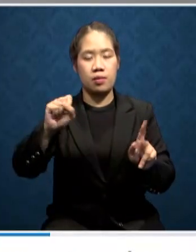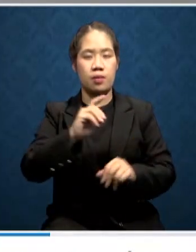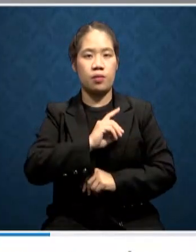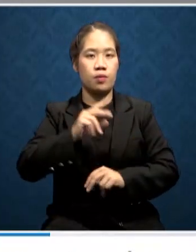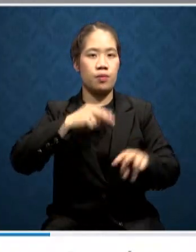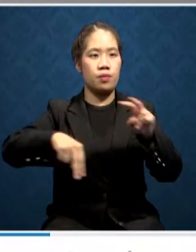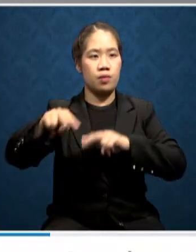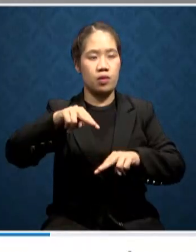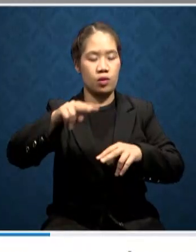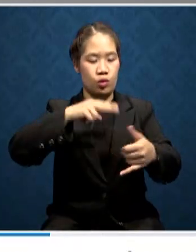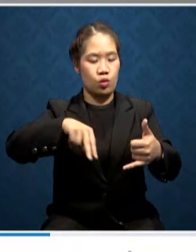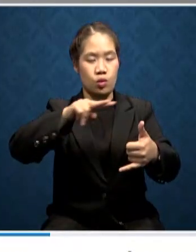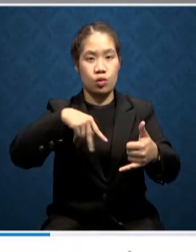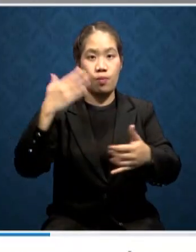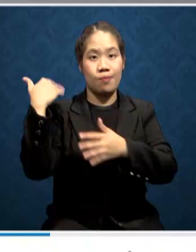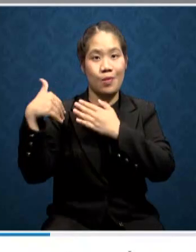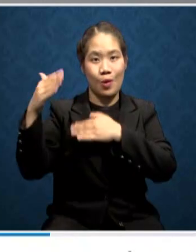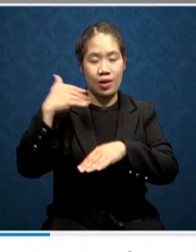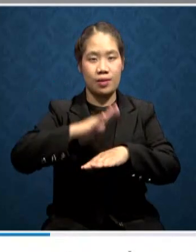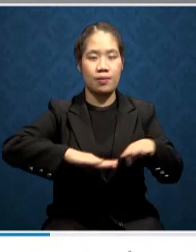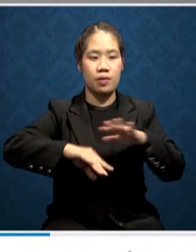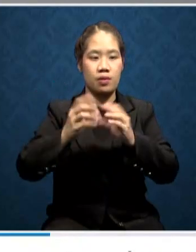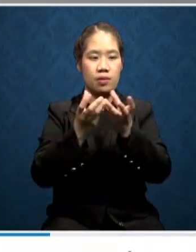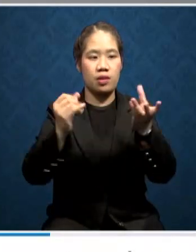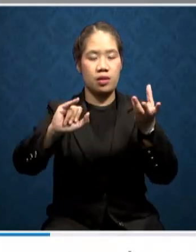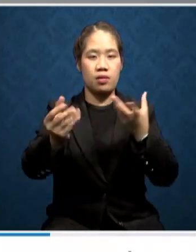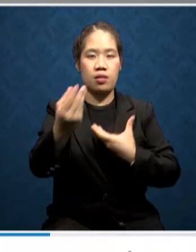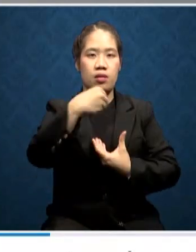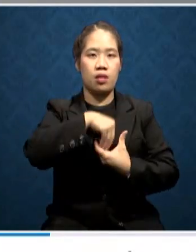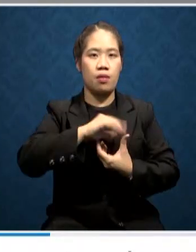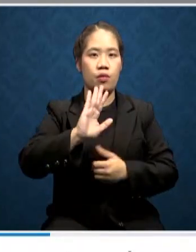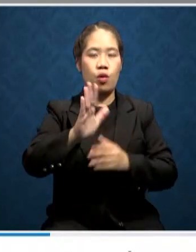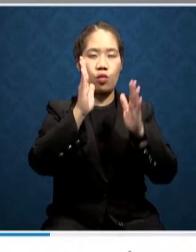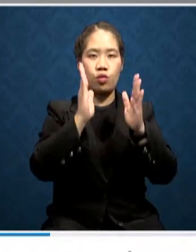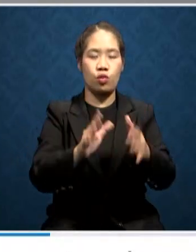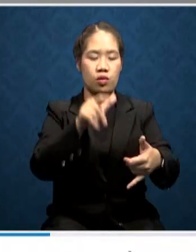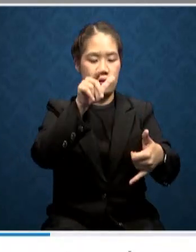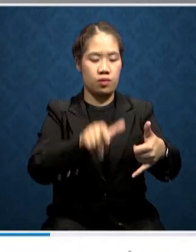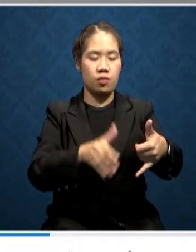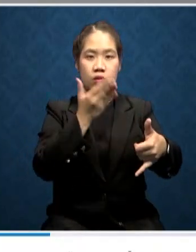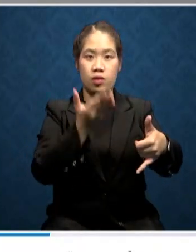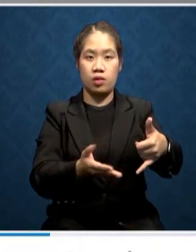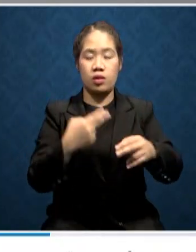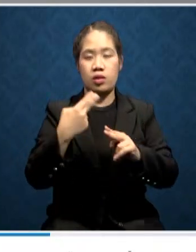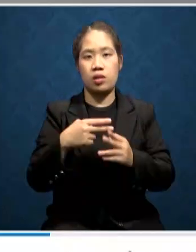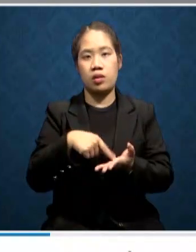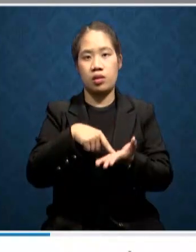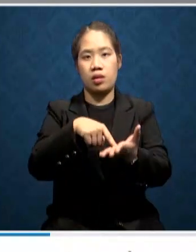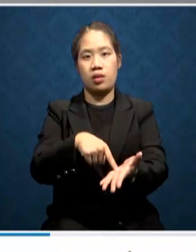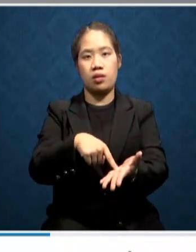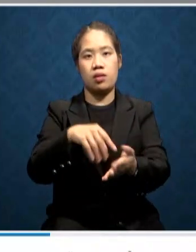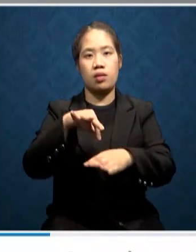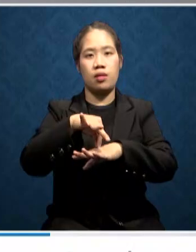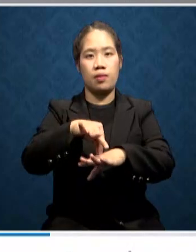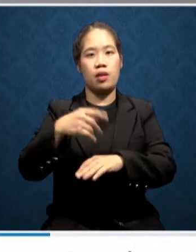จสอบประวัติความประพฤติและพฤติกรรมทางจริยธรรมของบุคคลผู้ได้รับการเสนอชื่อให้ดำรงตำแหน่งอัยการสูง